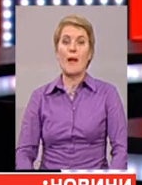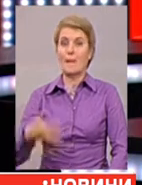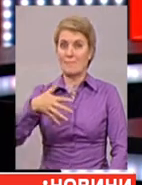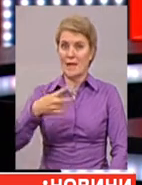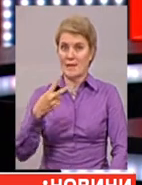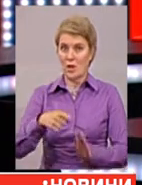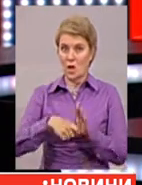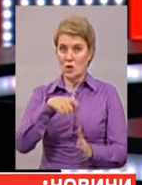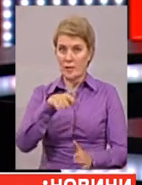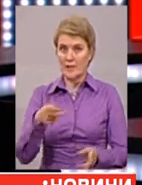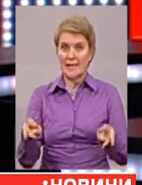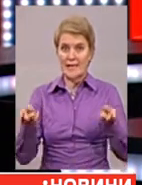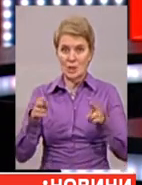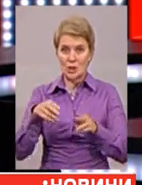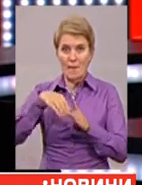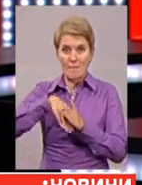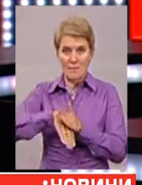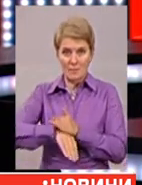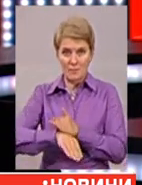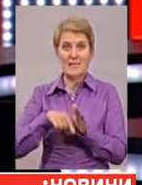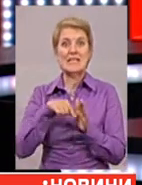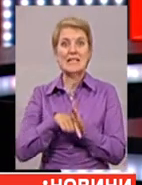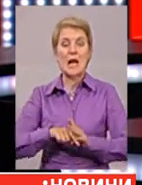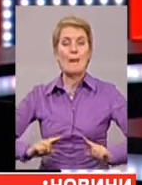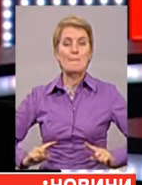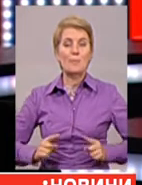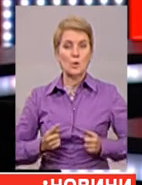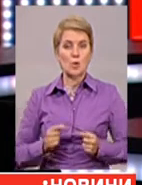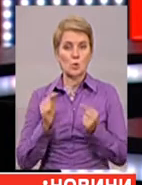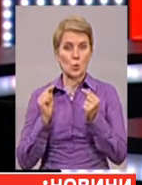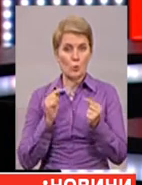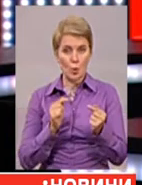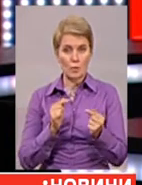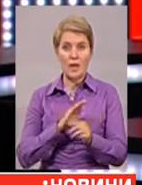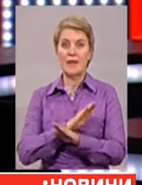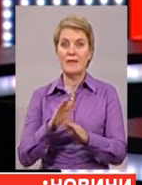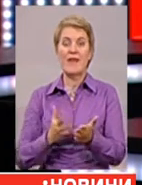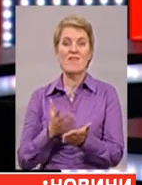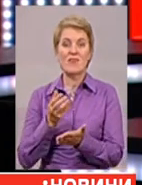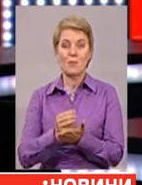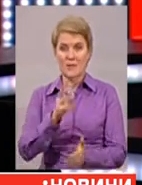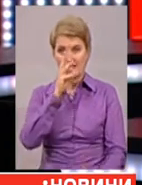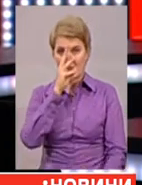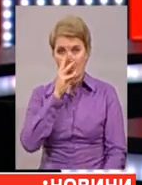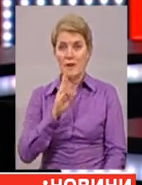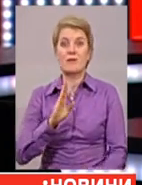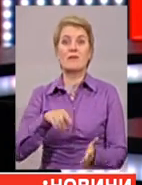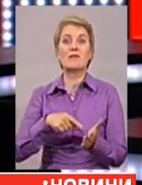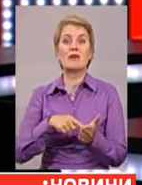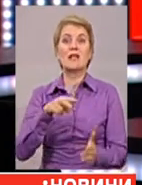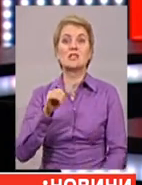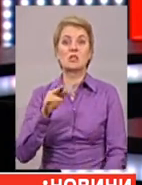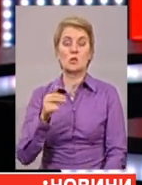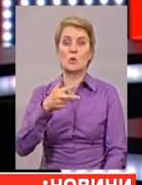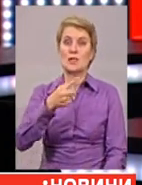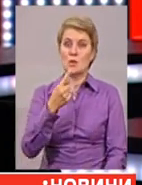52 шахтарі залишаються під землею на знак протесту проти невиплати зарплат в Лисичанську. 31 гірник в шахті імені